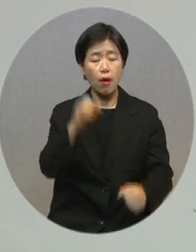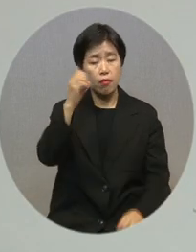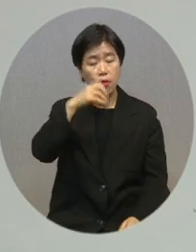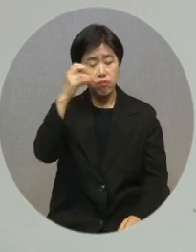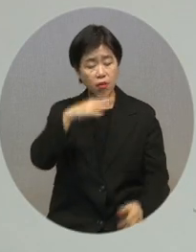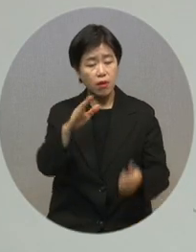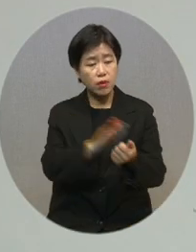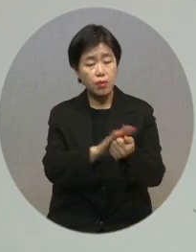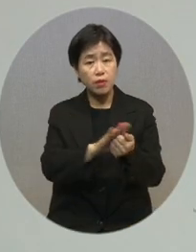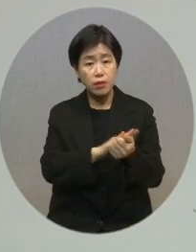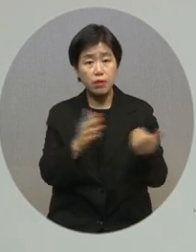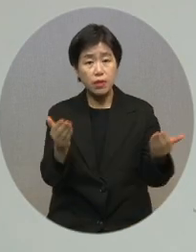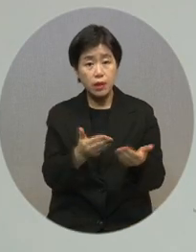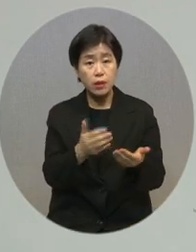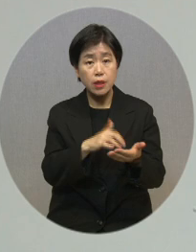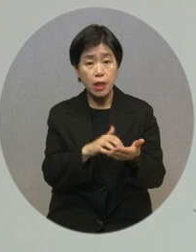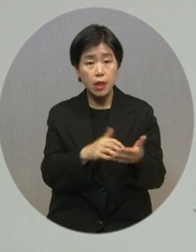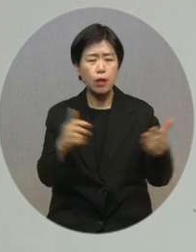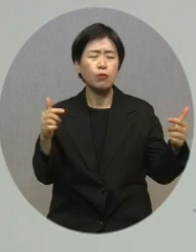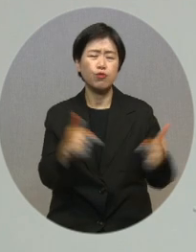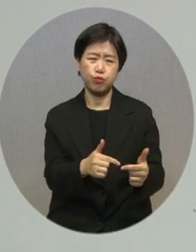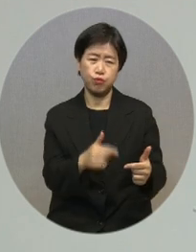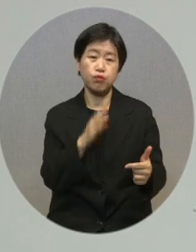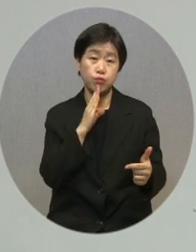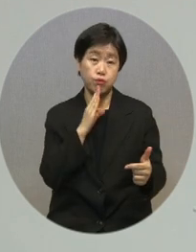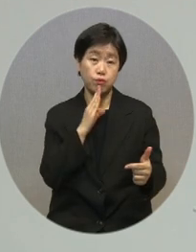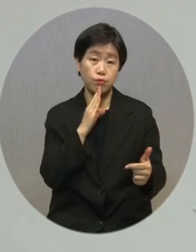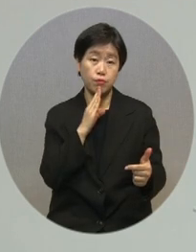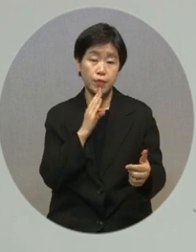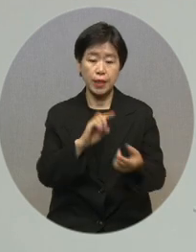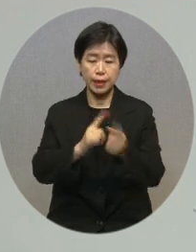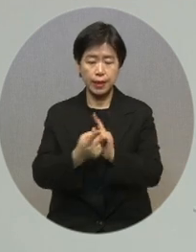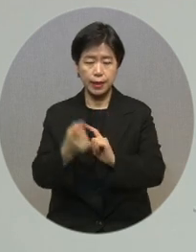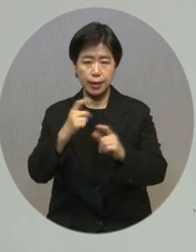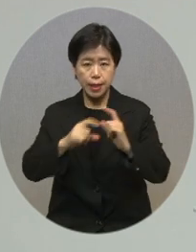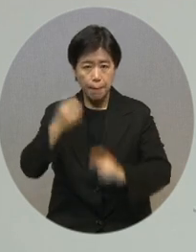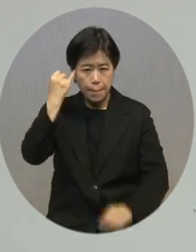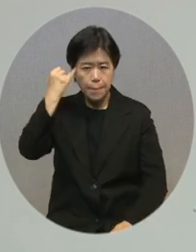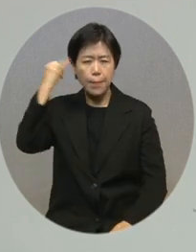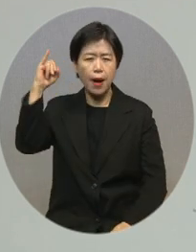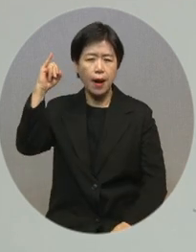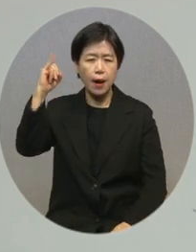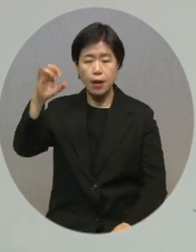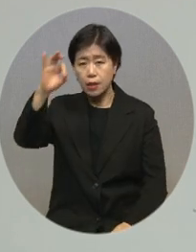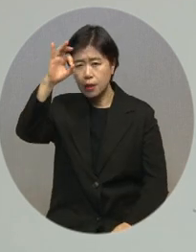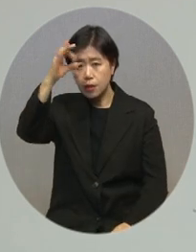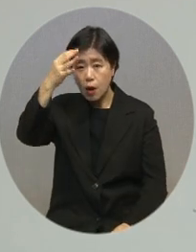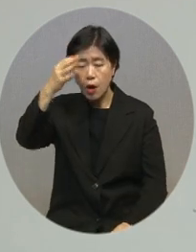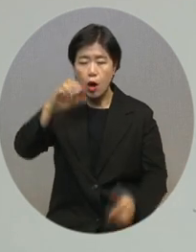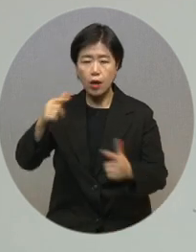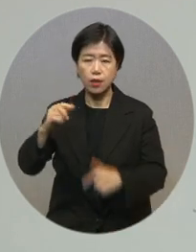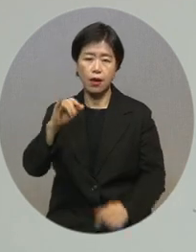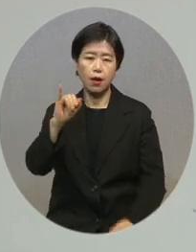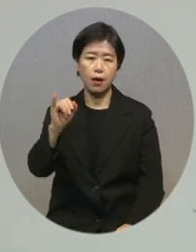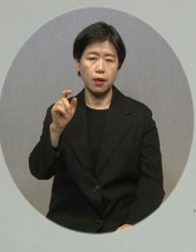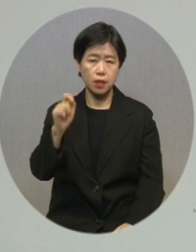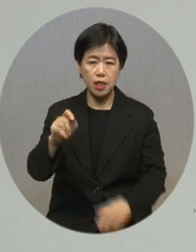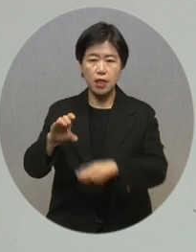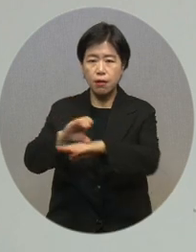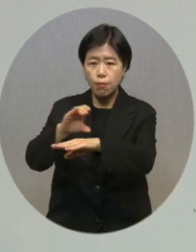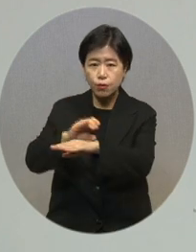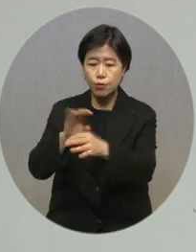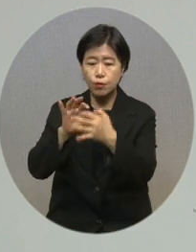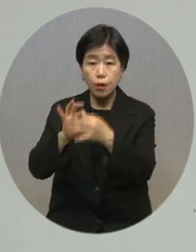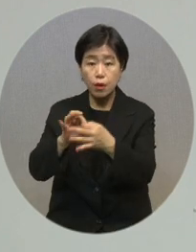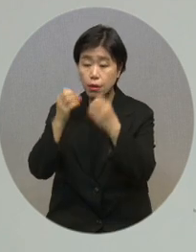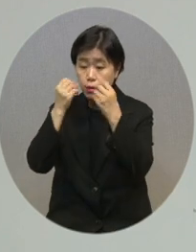점점 줄어들 가능성이 줄어들죠, 커집니다. 이제. 대신에 좀 창의적이고 그 첨단 성장 직종, IT, 이런 쪽에서는 그